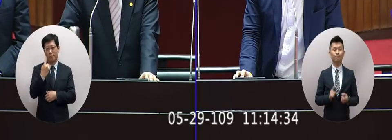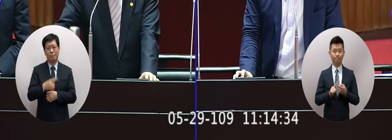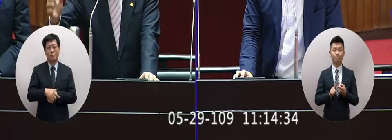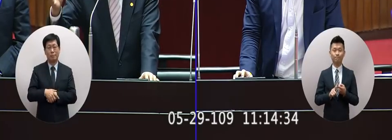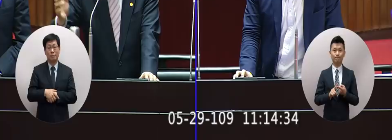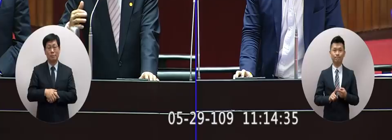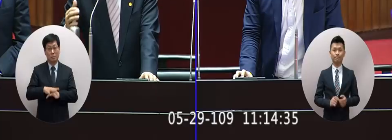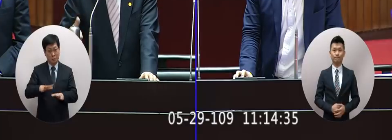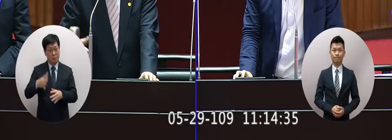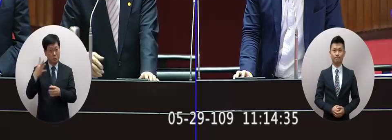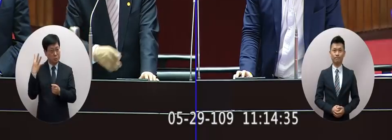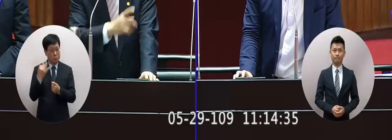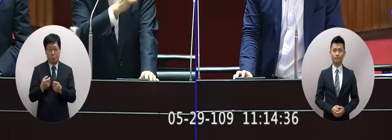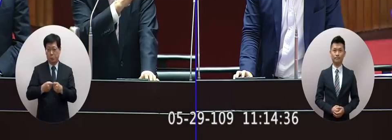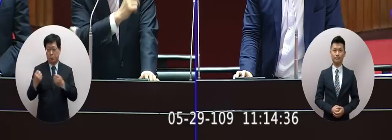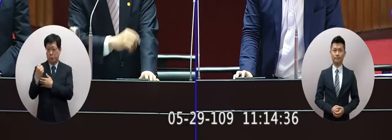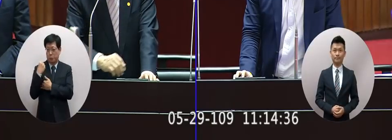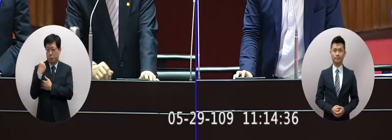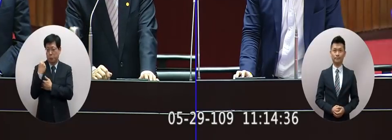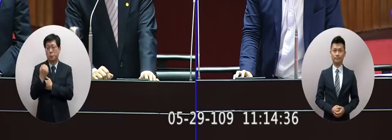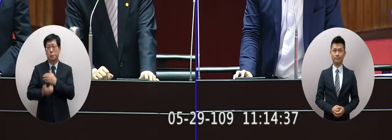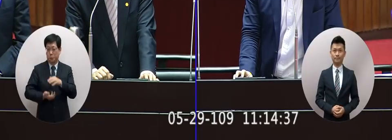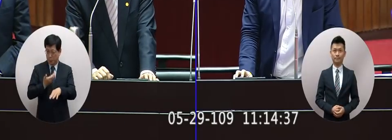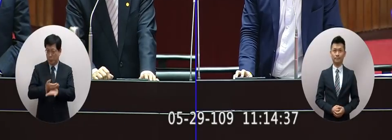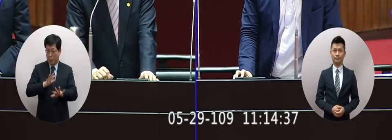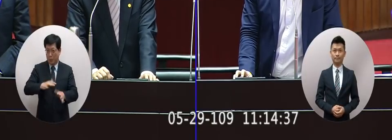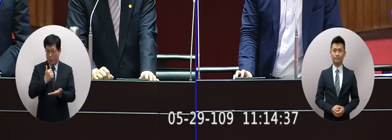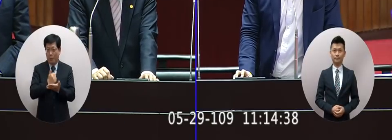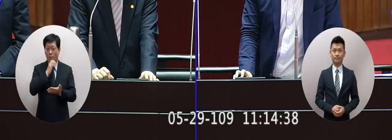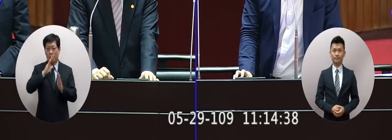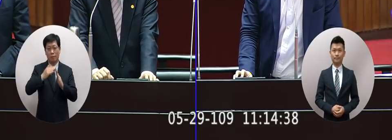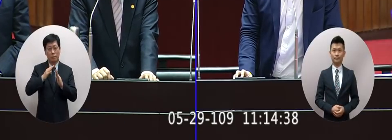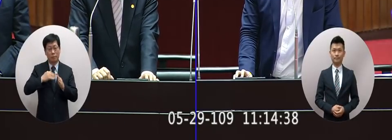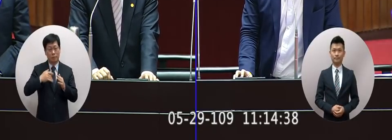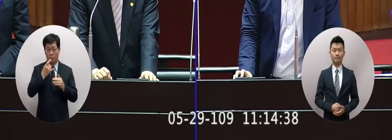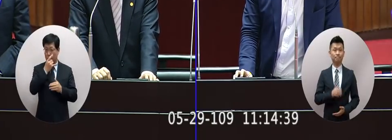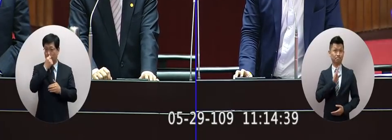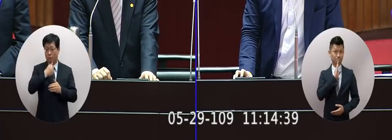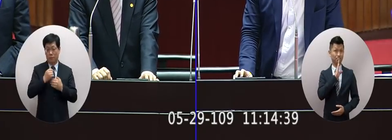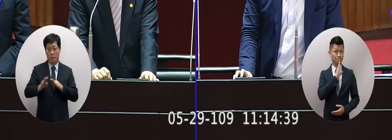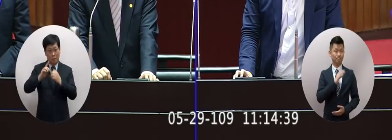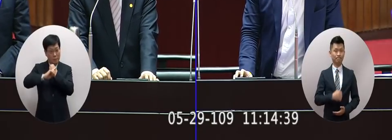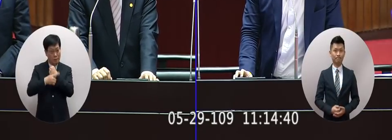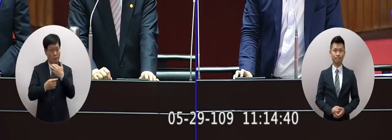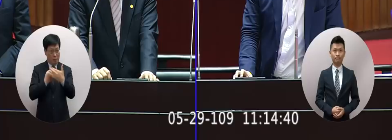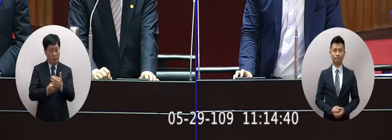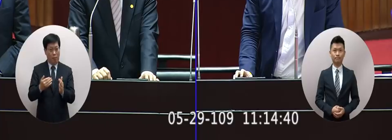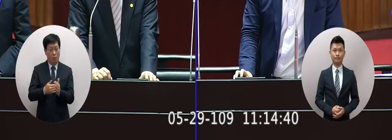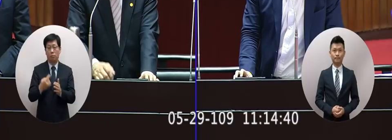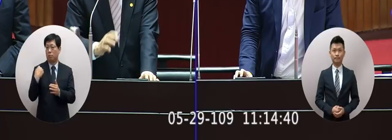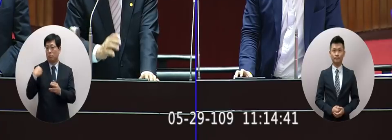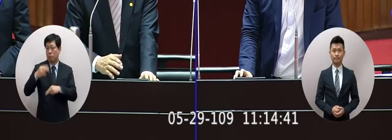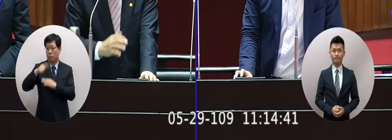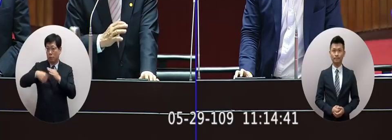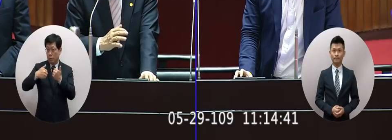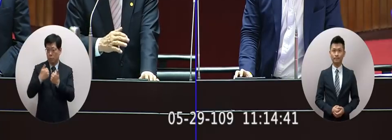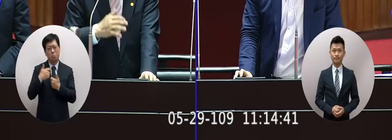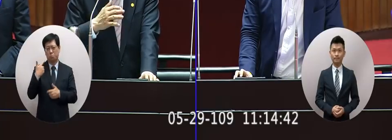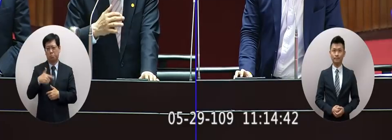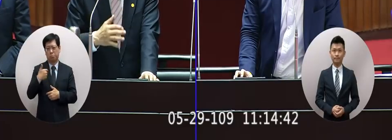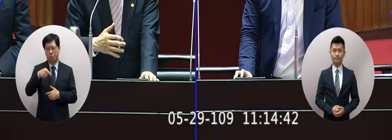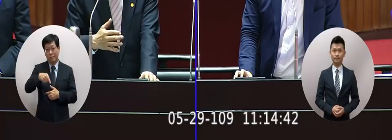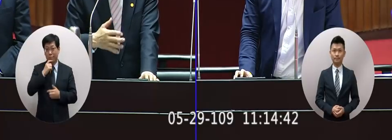以，經過這麼多年的打拼，已經有國家語言發展法保存。昨昏行政議會並不是